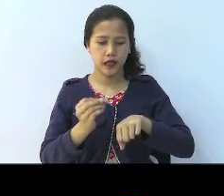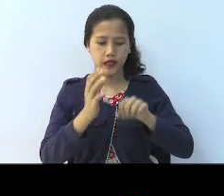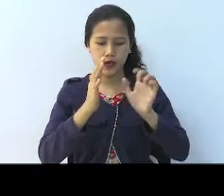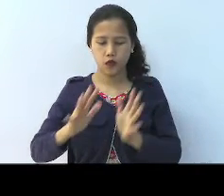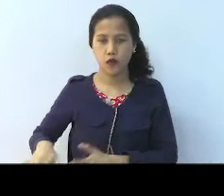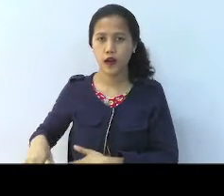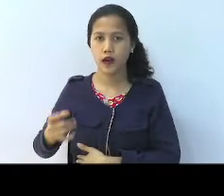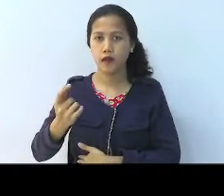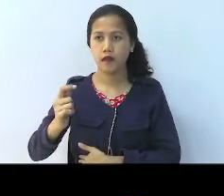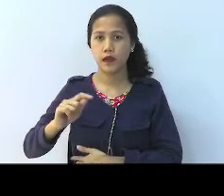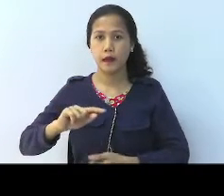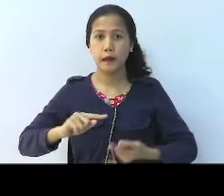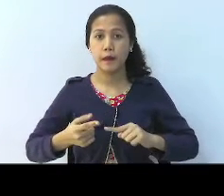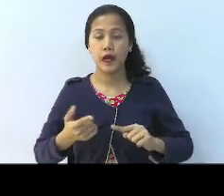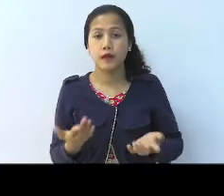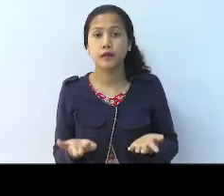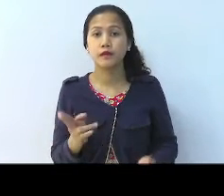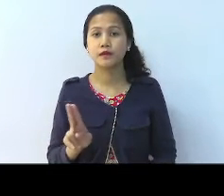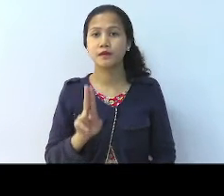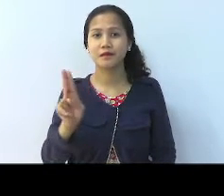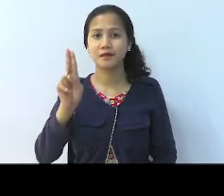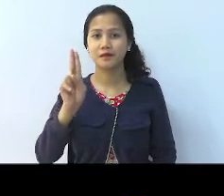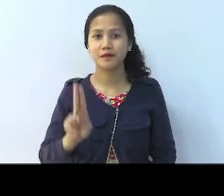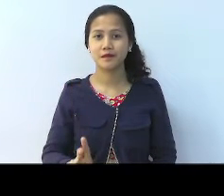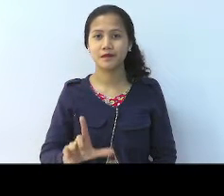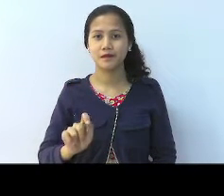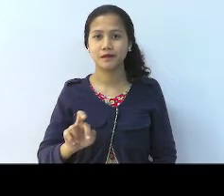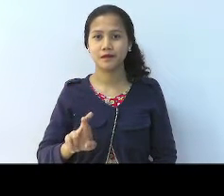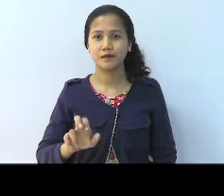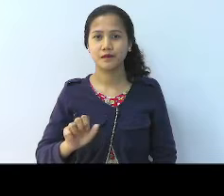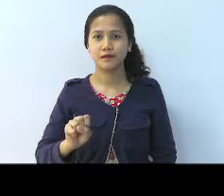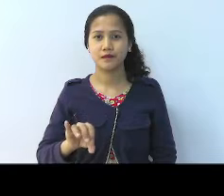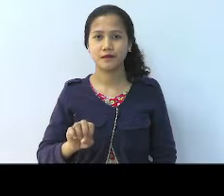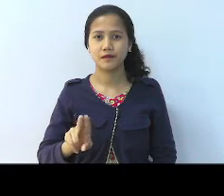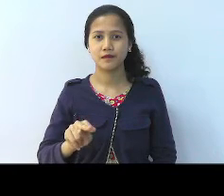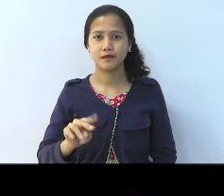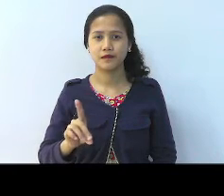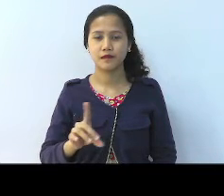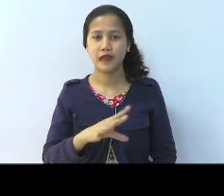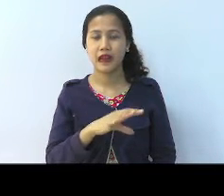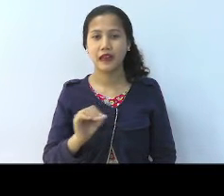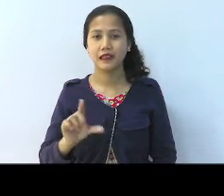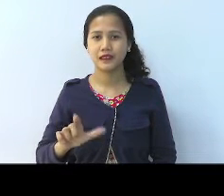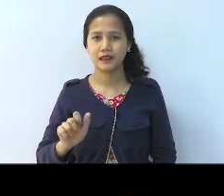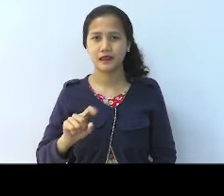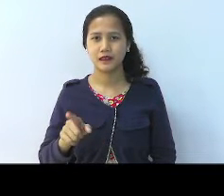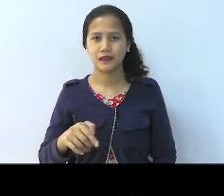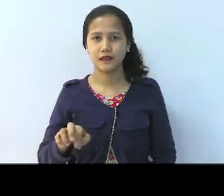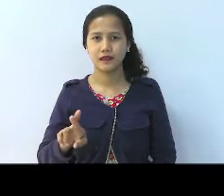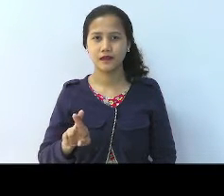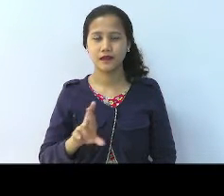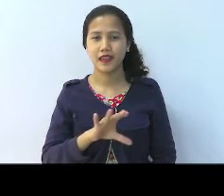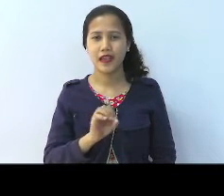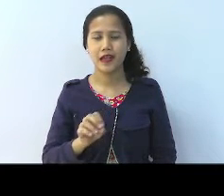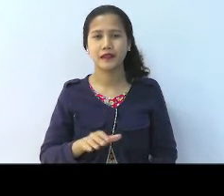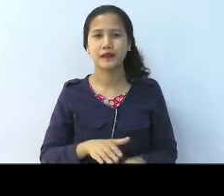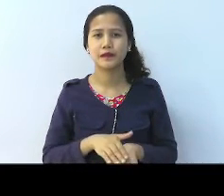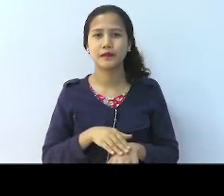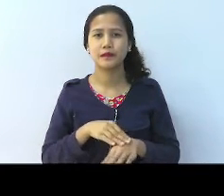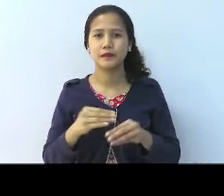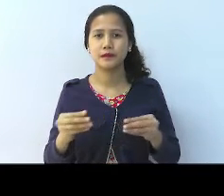compress. Magamit din po kami ng tens, so yung electricity, para ma-stimulate po yung mga nerves